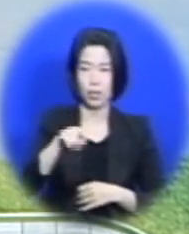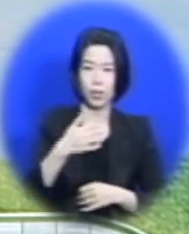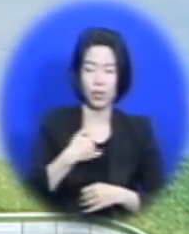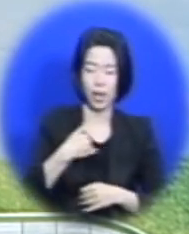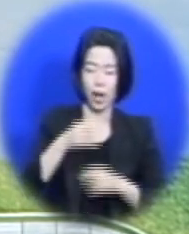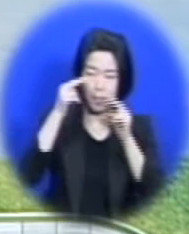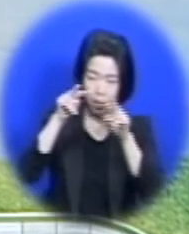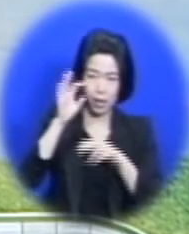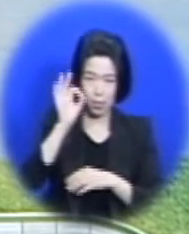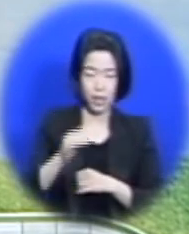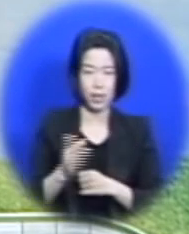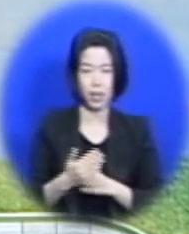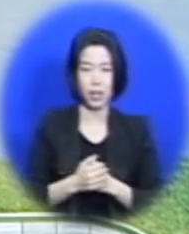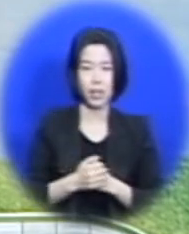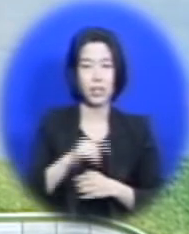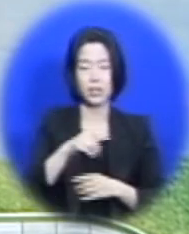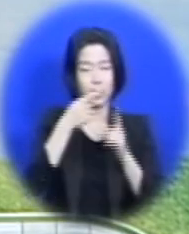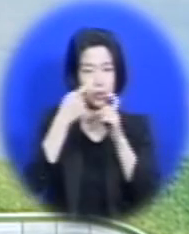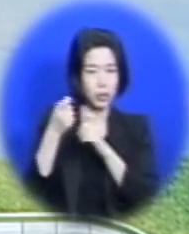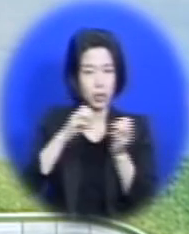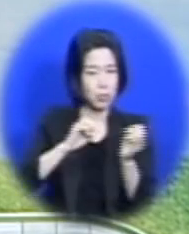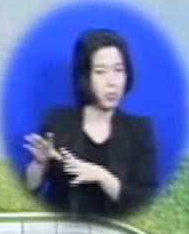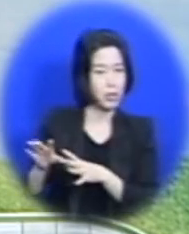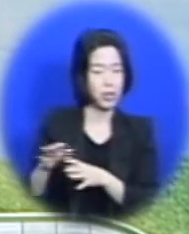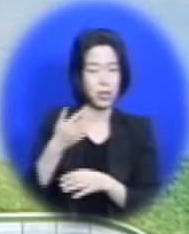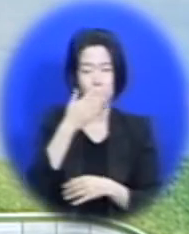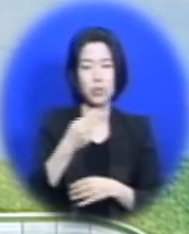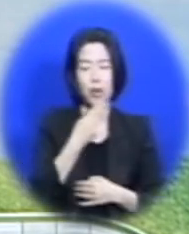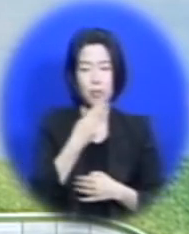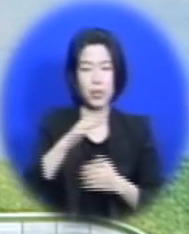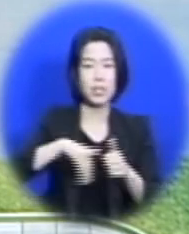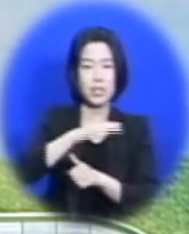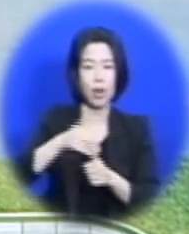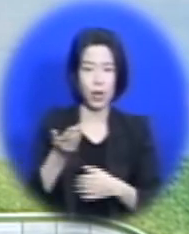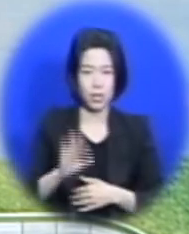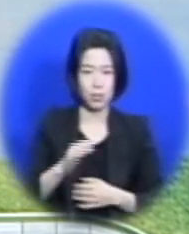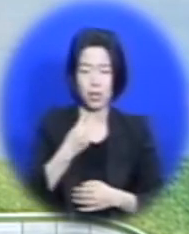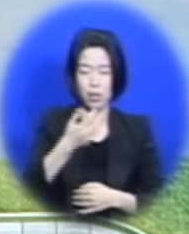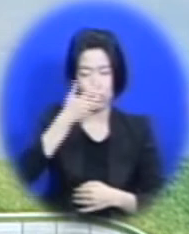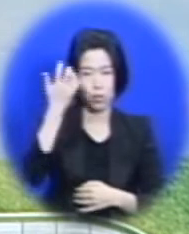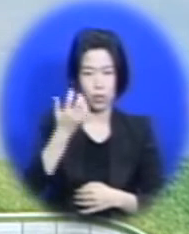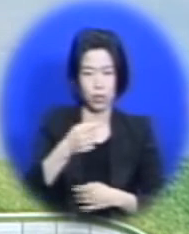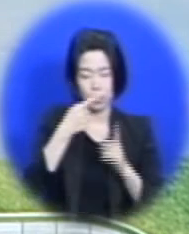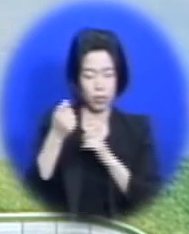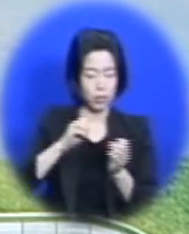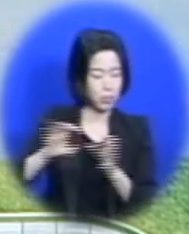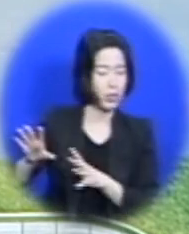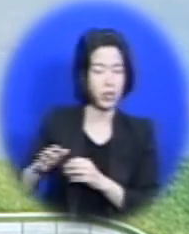돼. 그 유혹을 뿌리칠 수가 없는 상황이지만 요셉은 그 유혹을